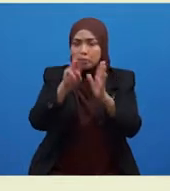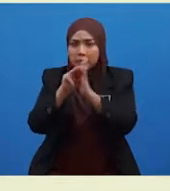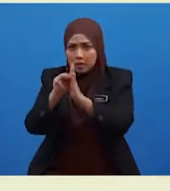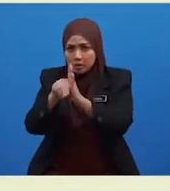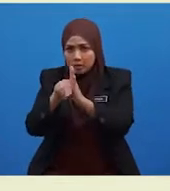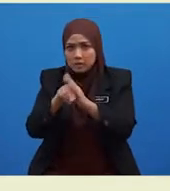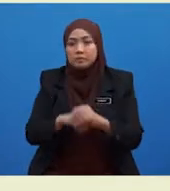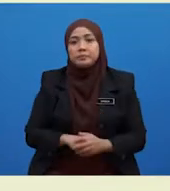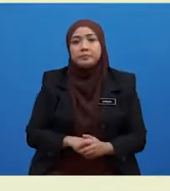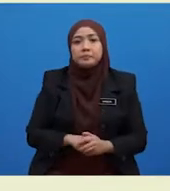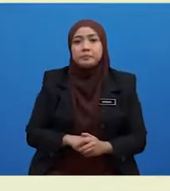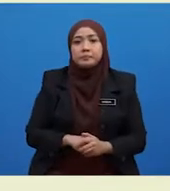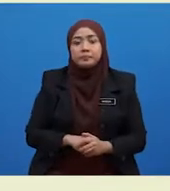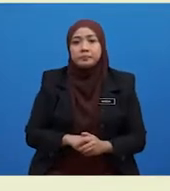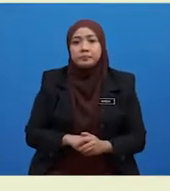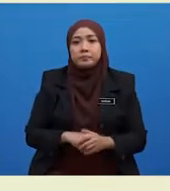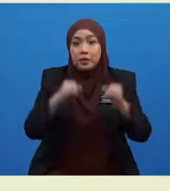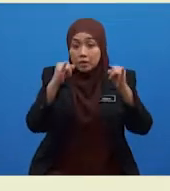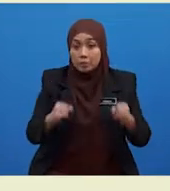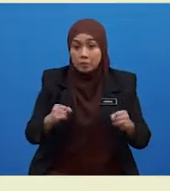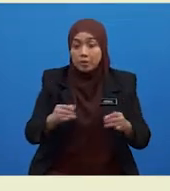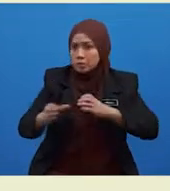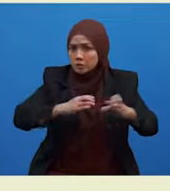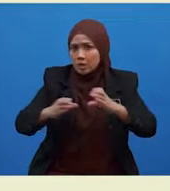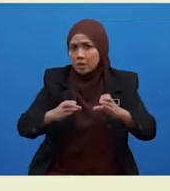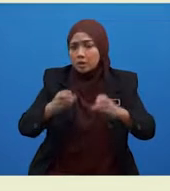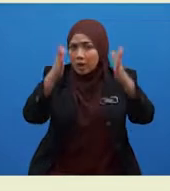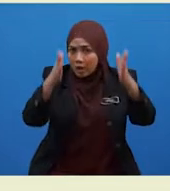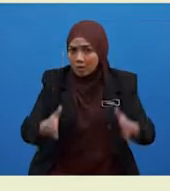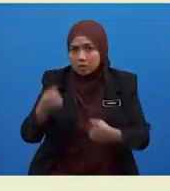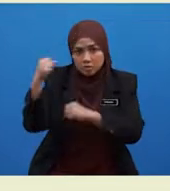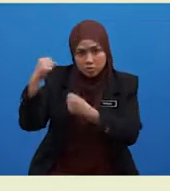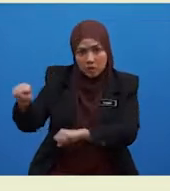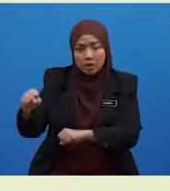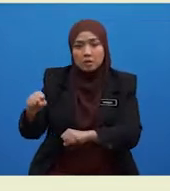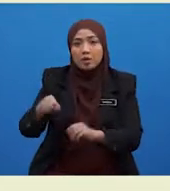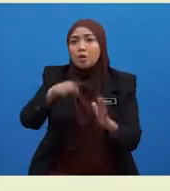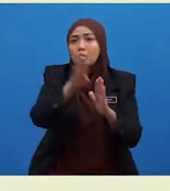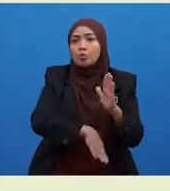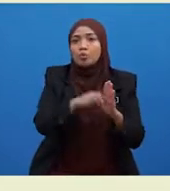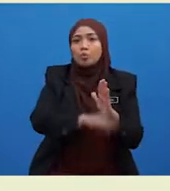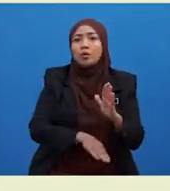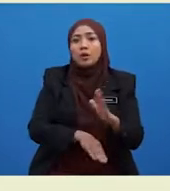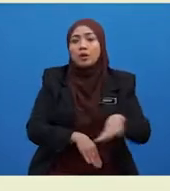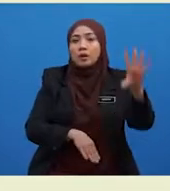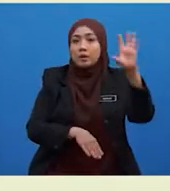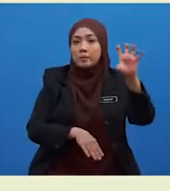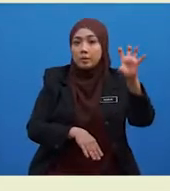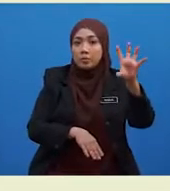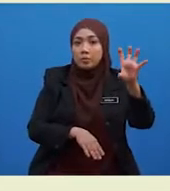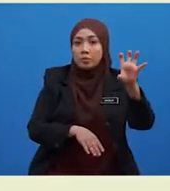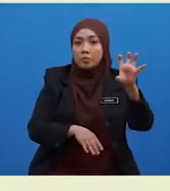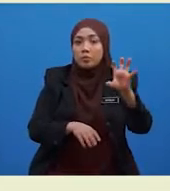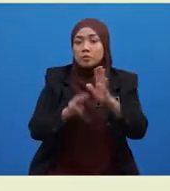seminit. Kadar nadi individu yang sangat cergas seperti ahli sukan ialah kurang dari 50